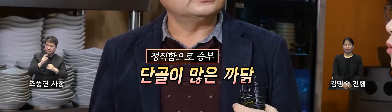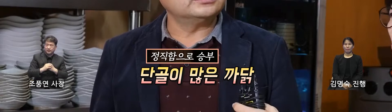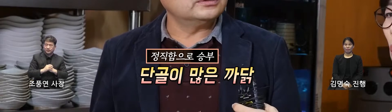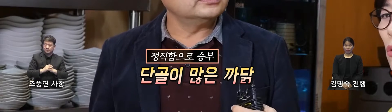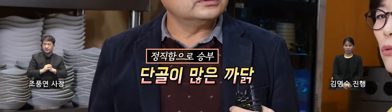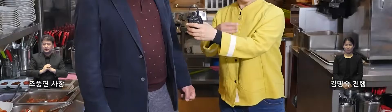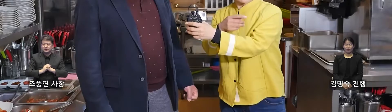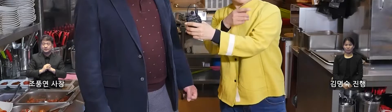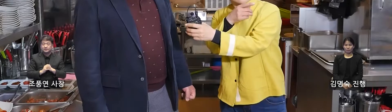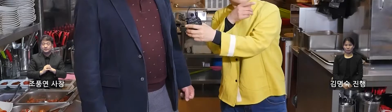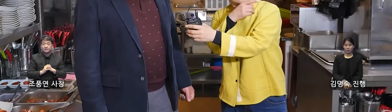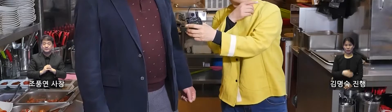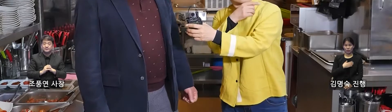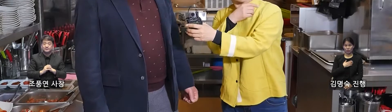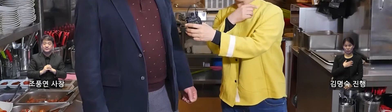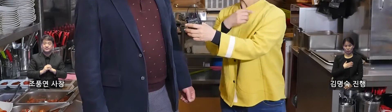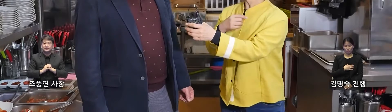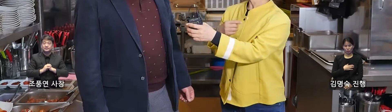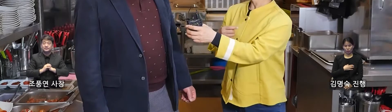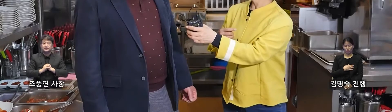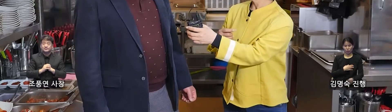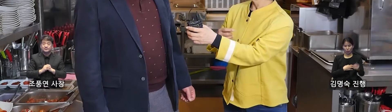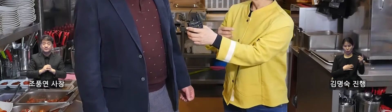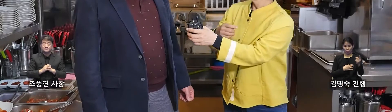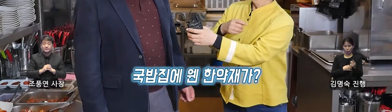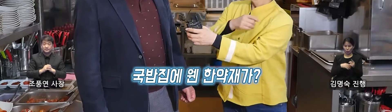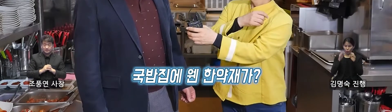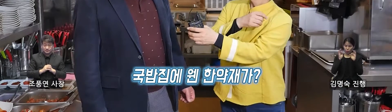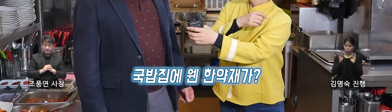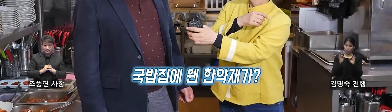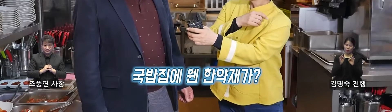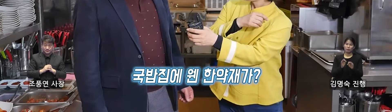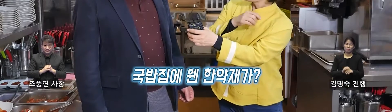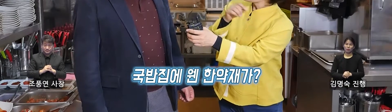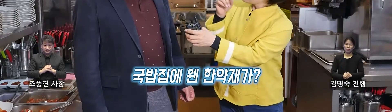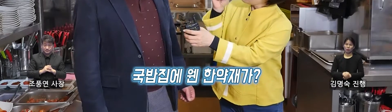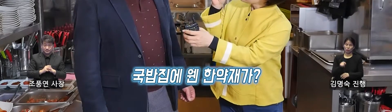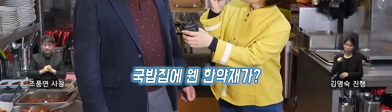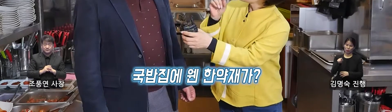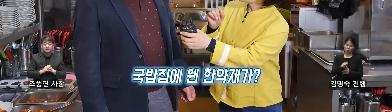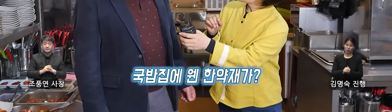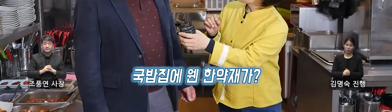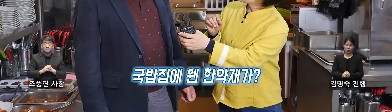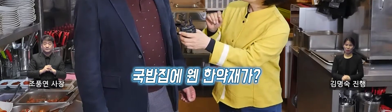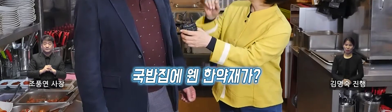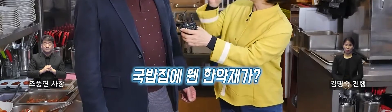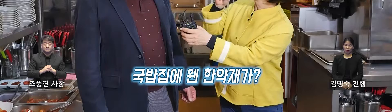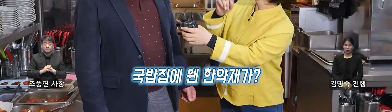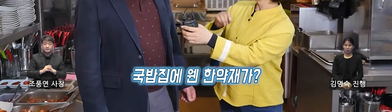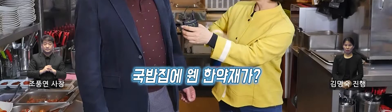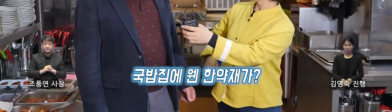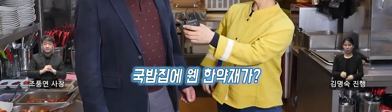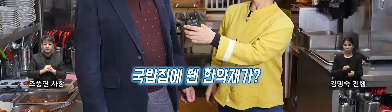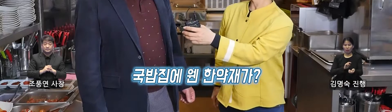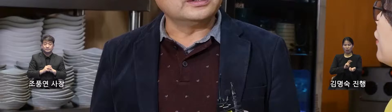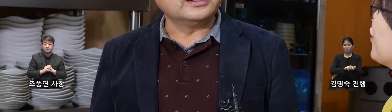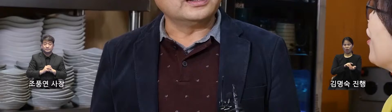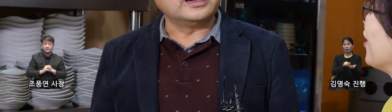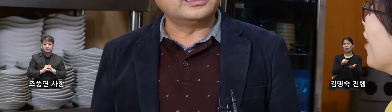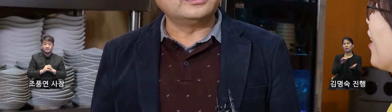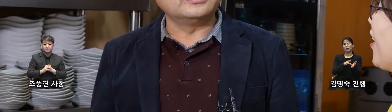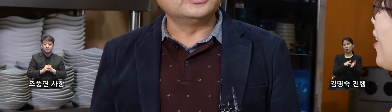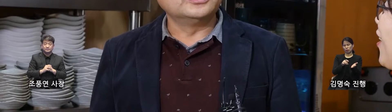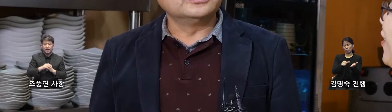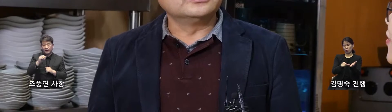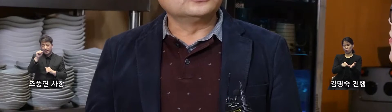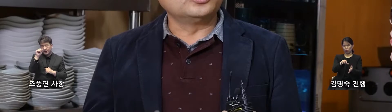듭니다. 근데 제가 이렇게 들어오다 보니까 저쪽에 무슨 한약재도 있어요. 국밥집에 웬 한약재가 있죠?